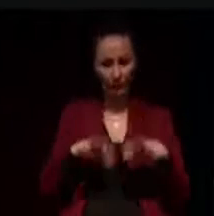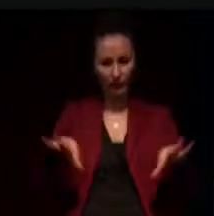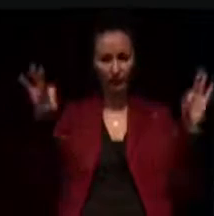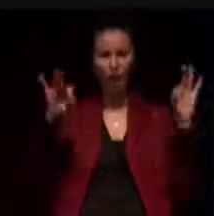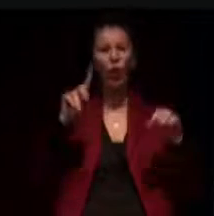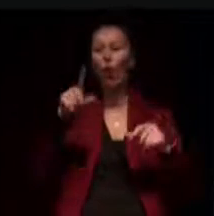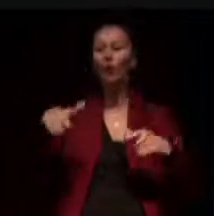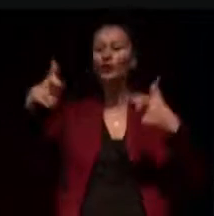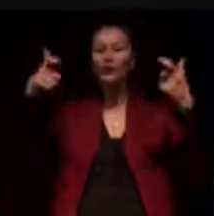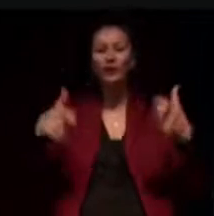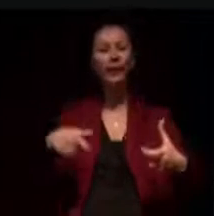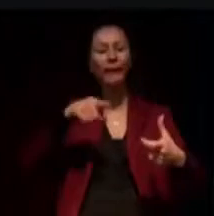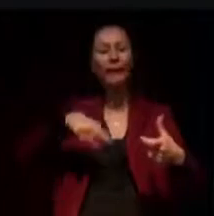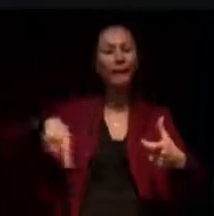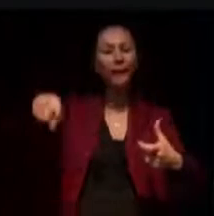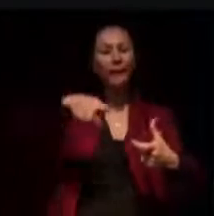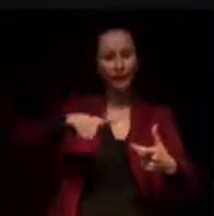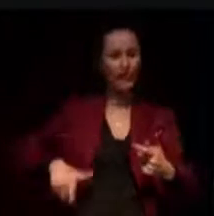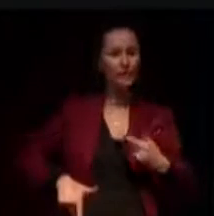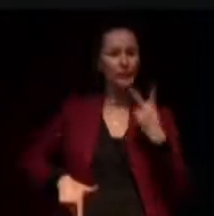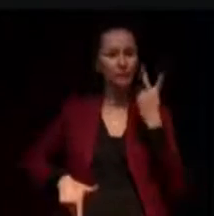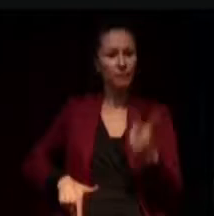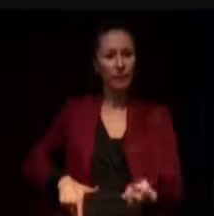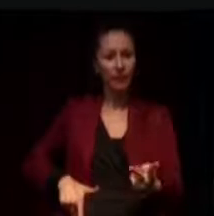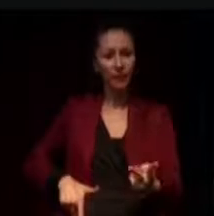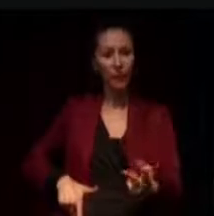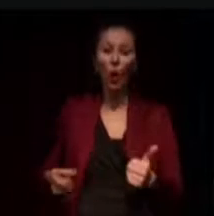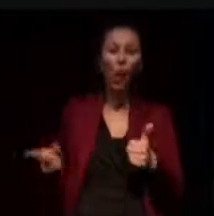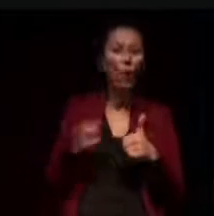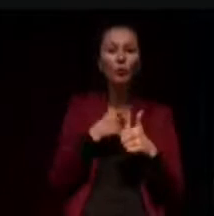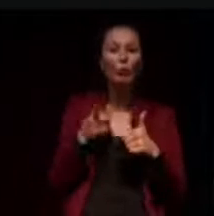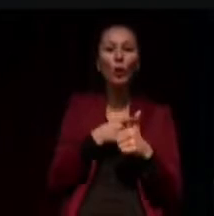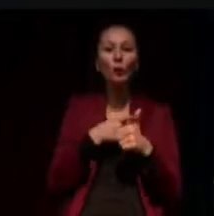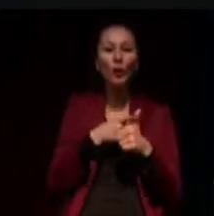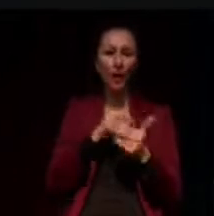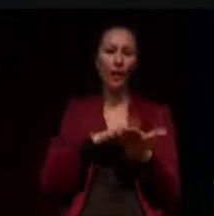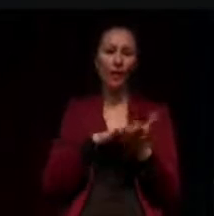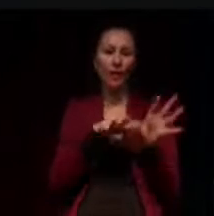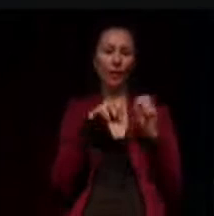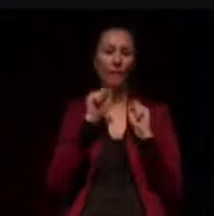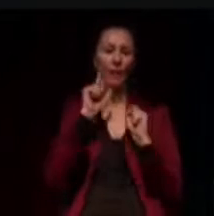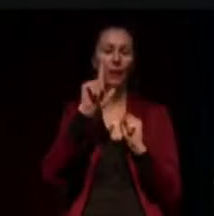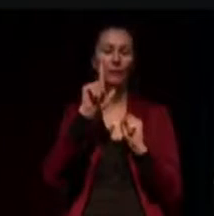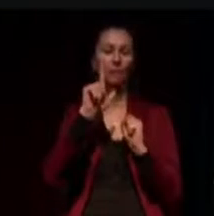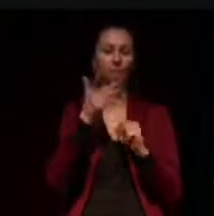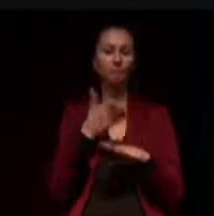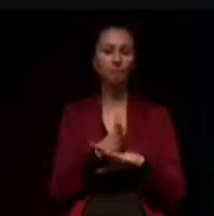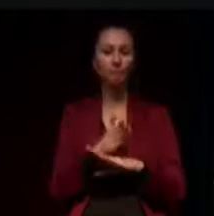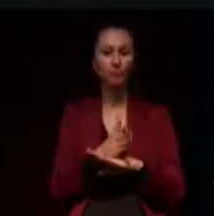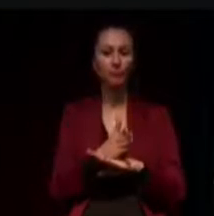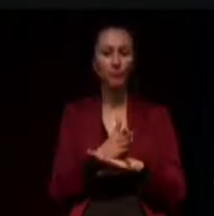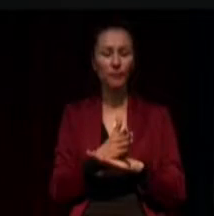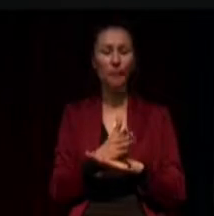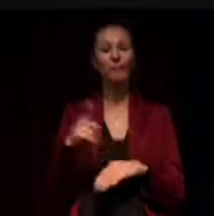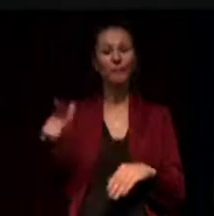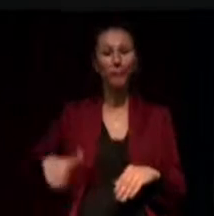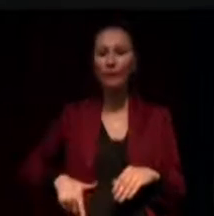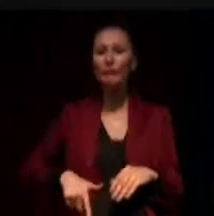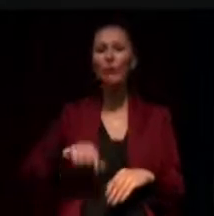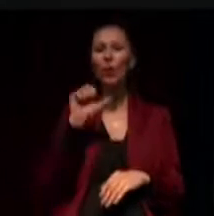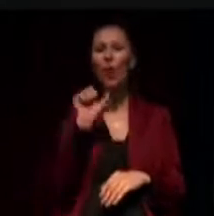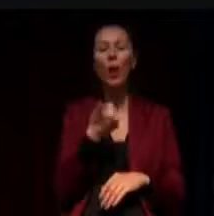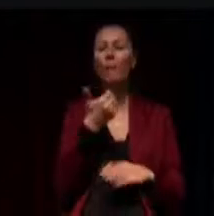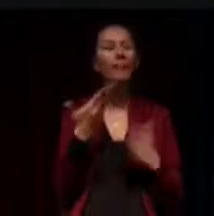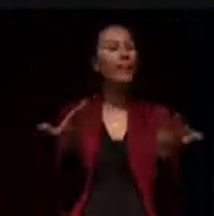o şehrin, o kentin yani İzmir'in öncelikleri ele alınması gerekir. İzmir'in